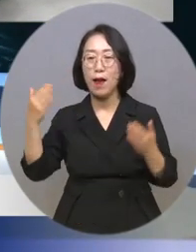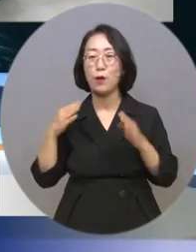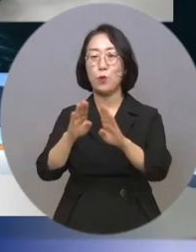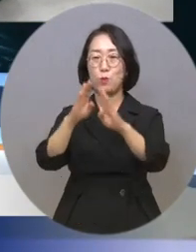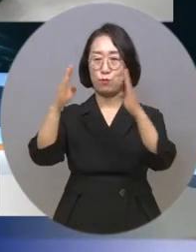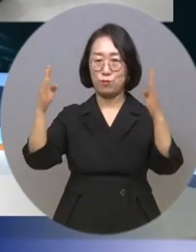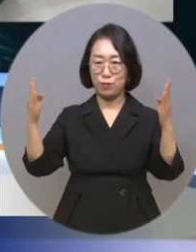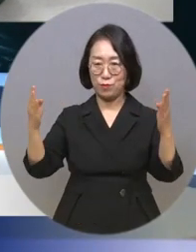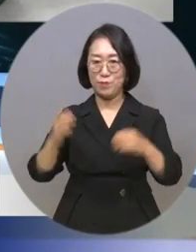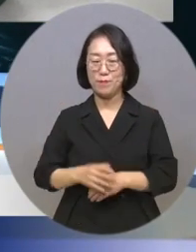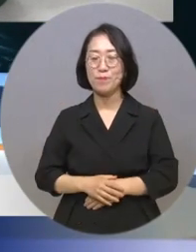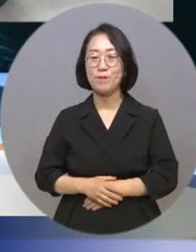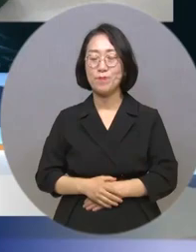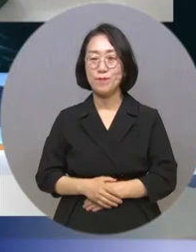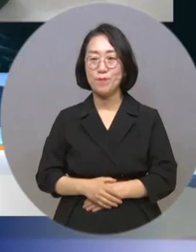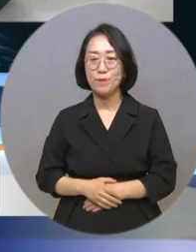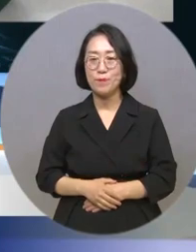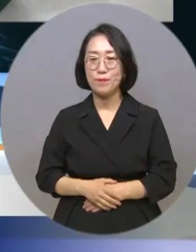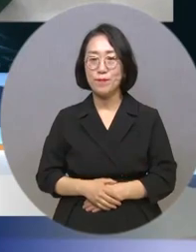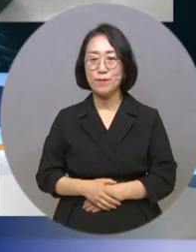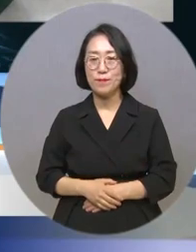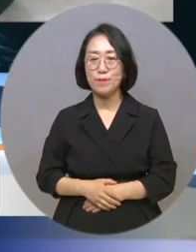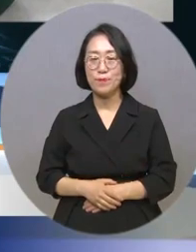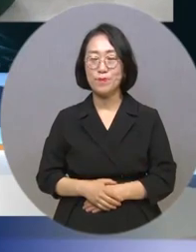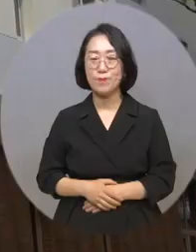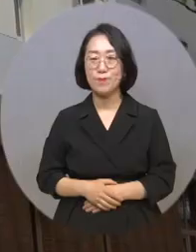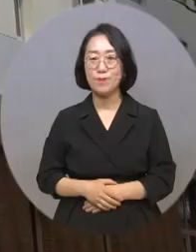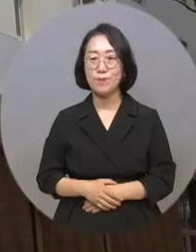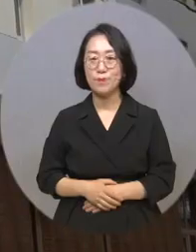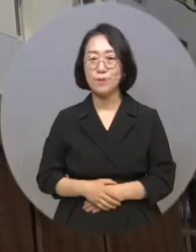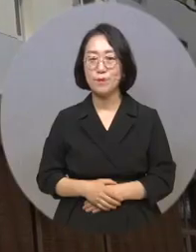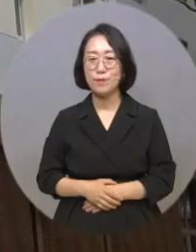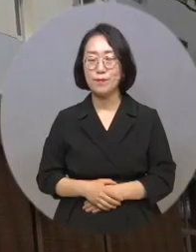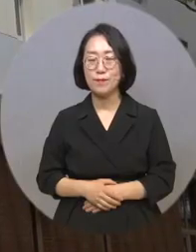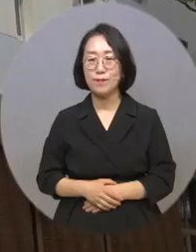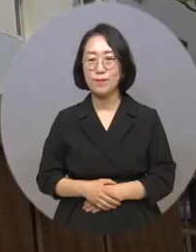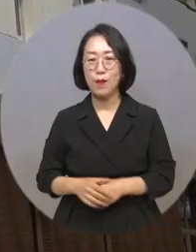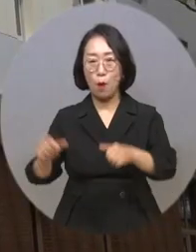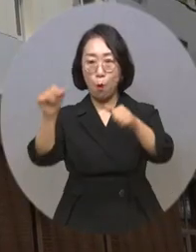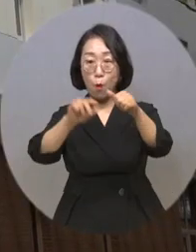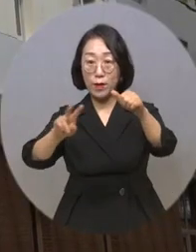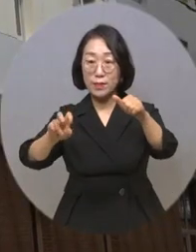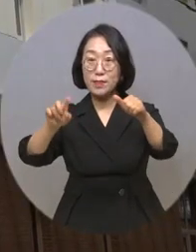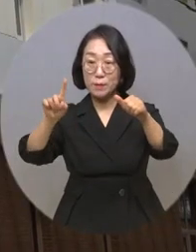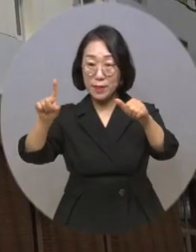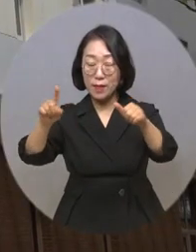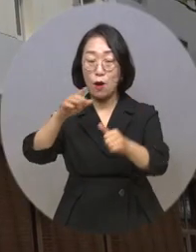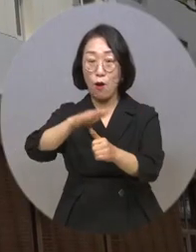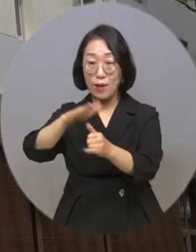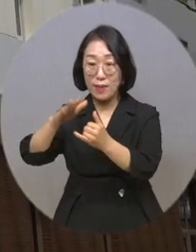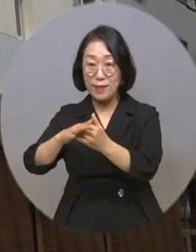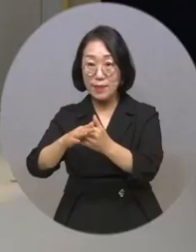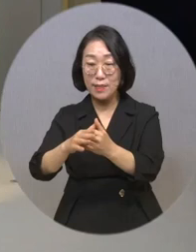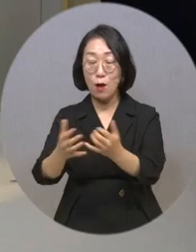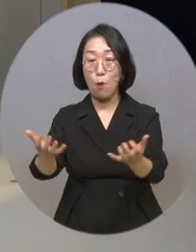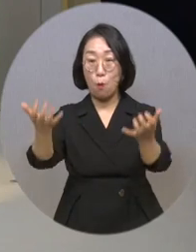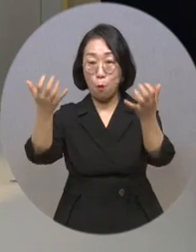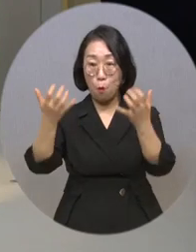열었습니다. 정우선 기자가 보도합니다. 지난 21일 어린이들이 모여드는